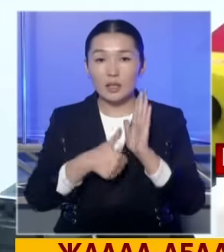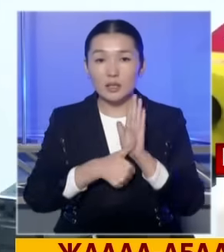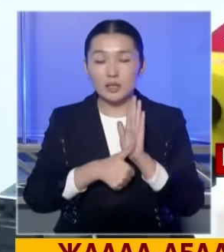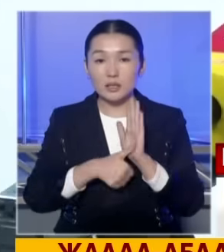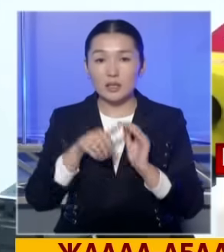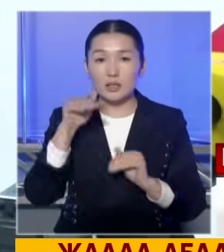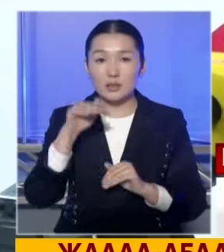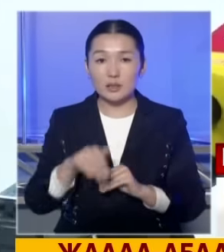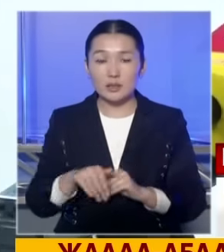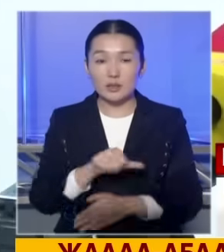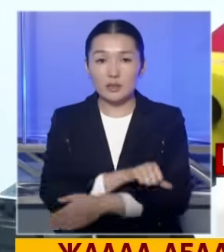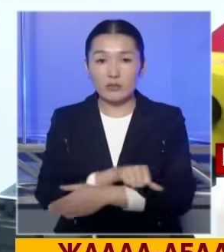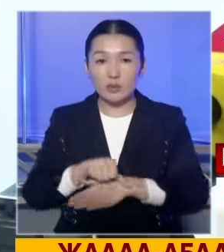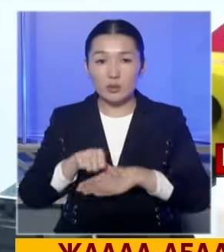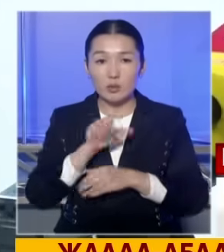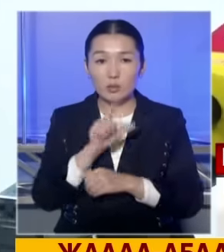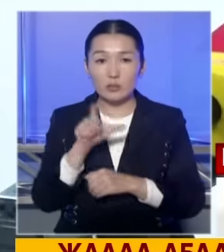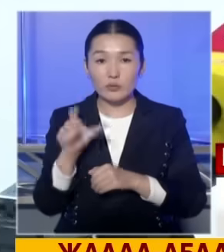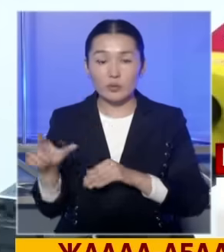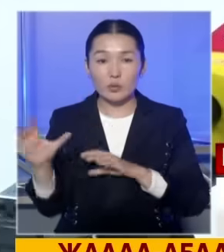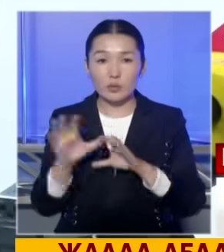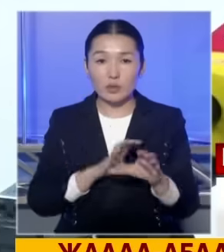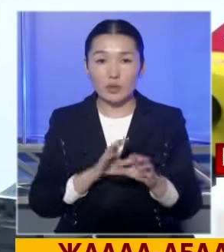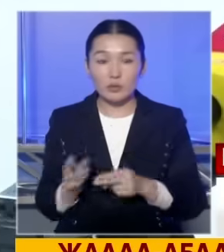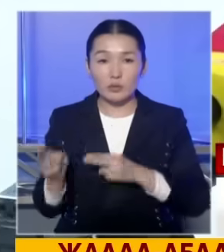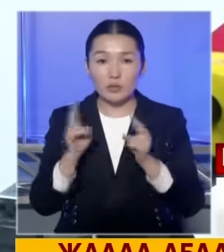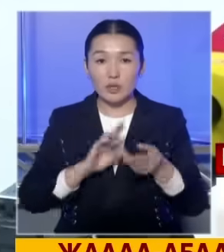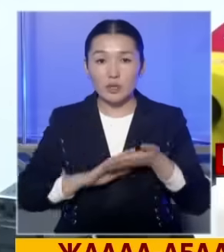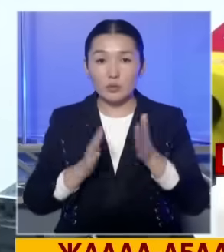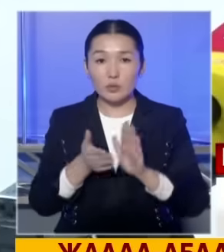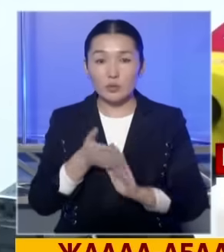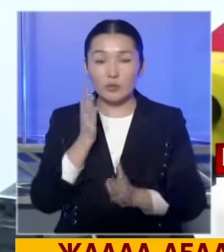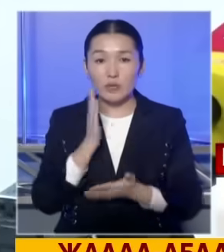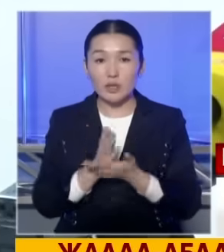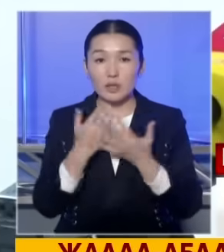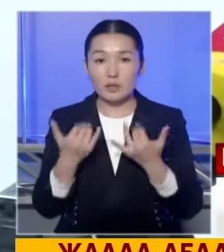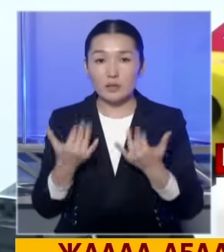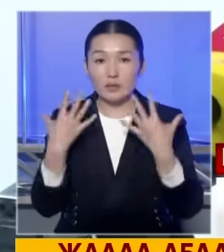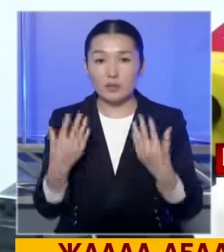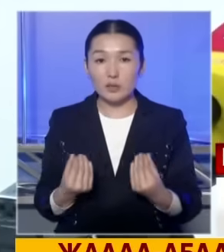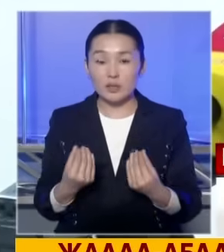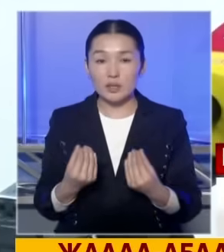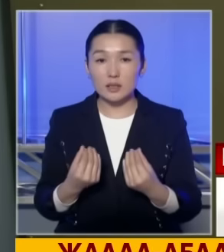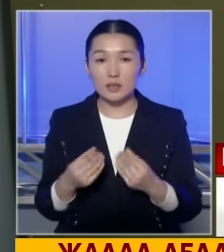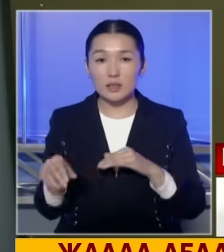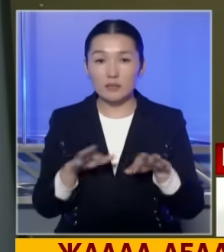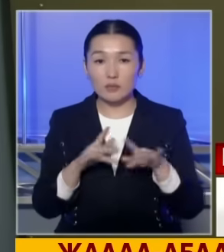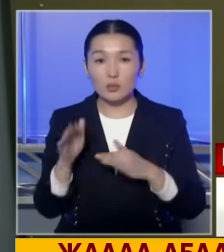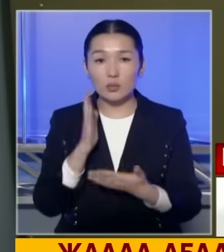16 миң чет мамлекет студенттер камсыздандыруу болуп келишим түзүлгөн. Бүгүнкү күндө биринчи ошо жылыштар болуп